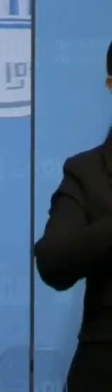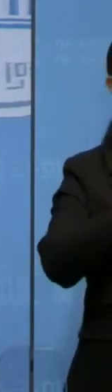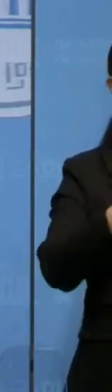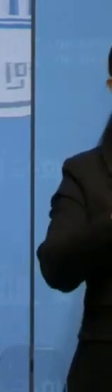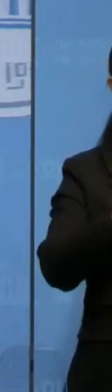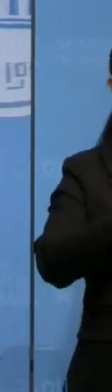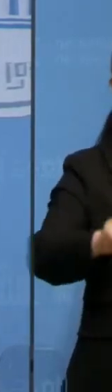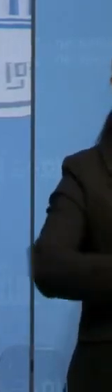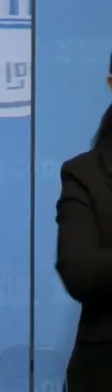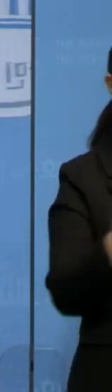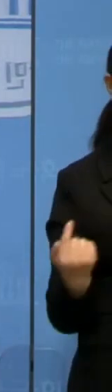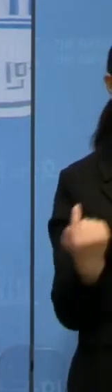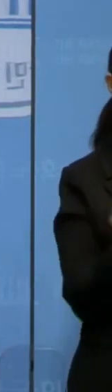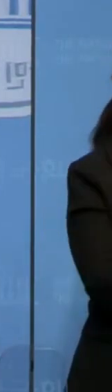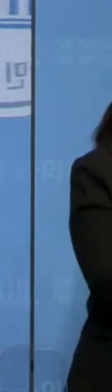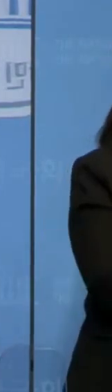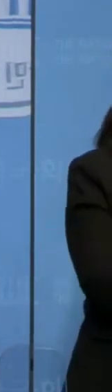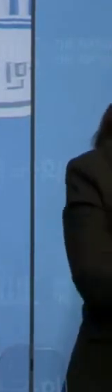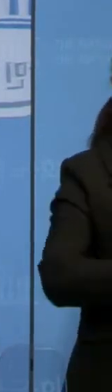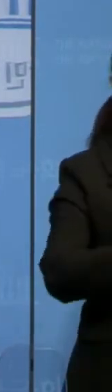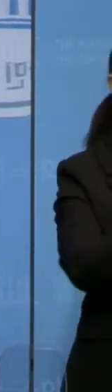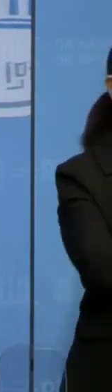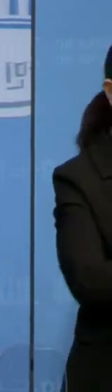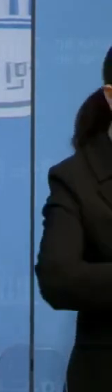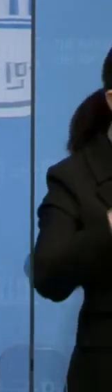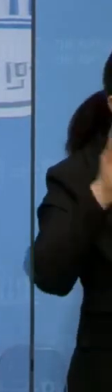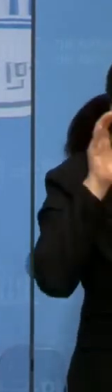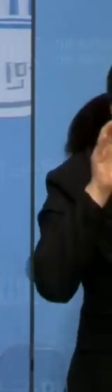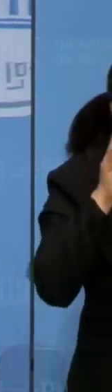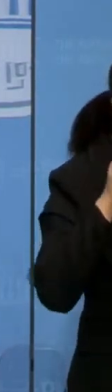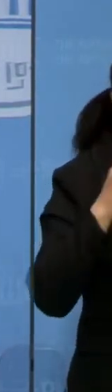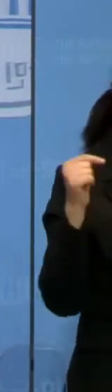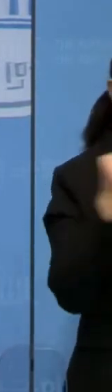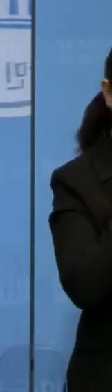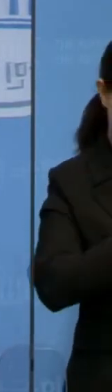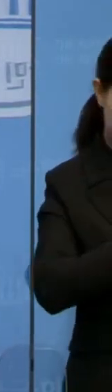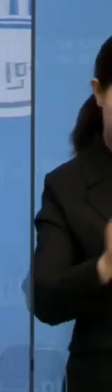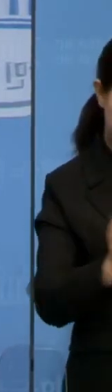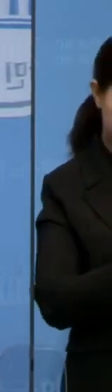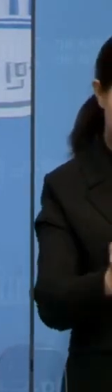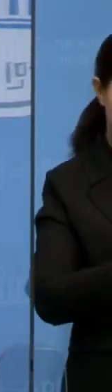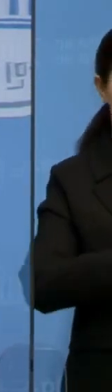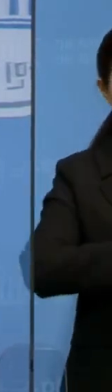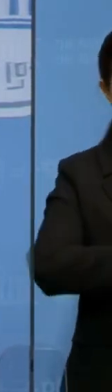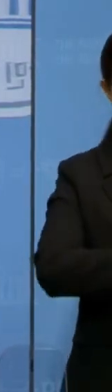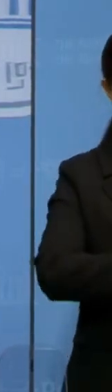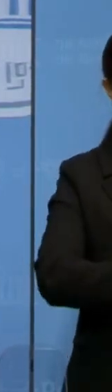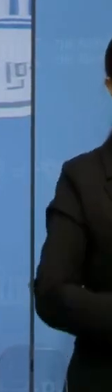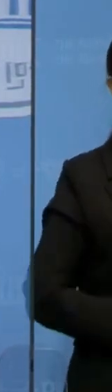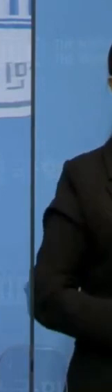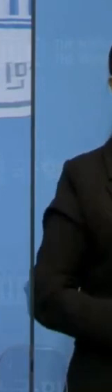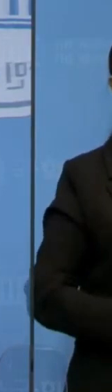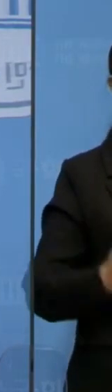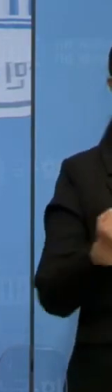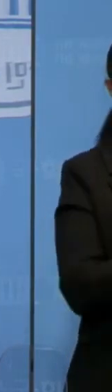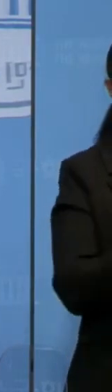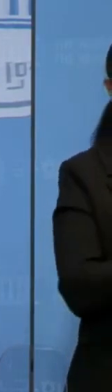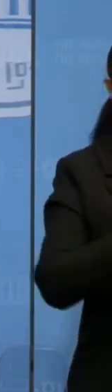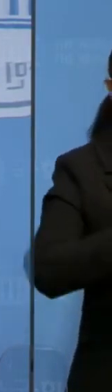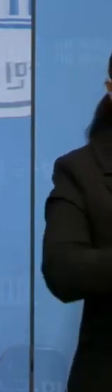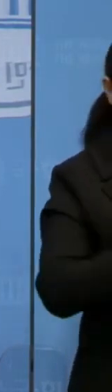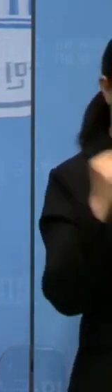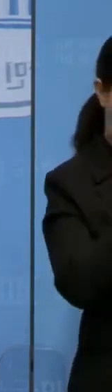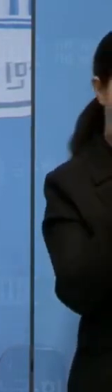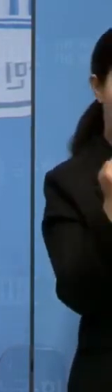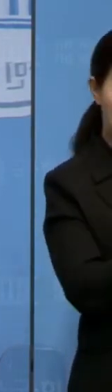들어가 더 경청하고 치열하게 토론 하겠습니다 꽃을 것은 굳히고